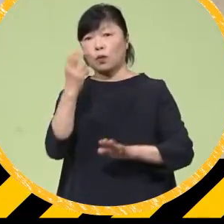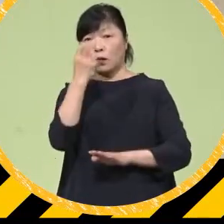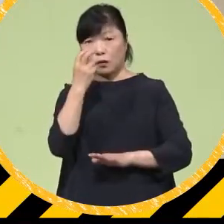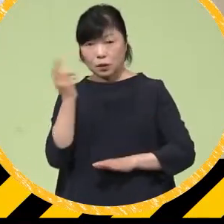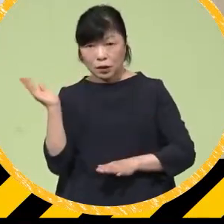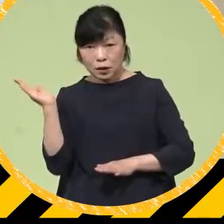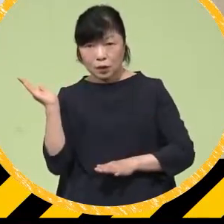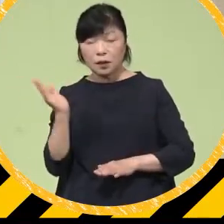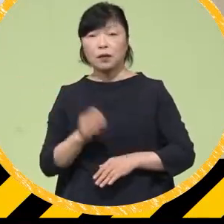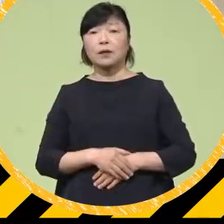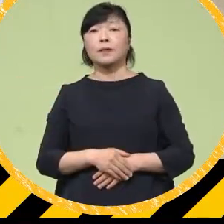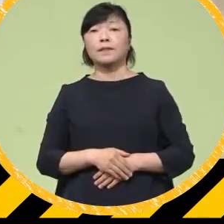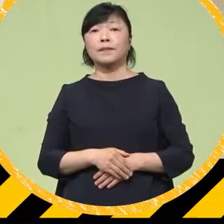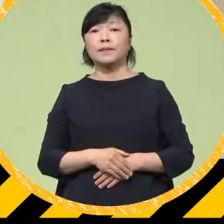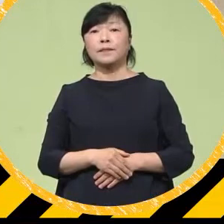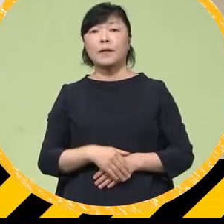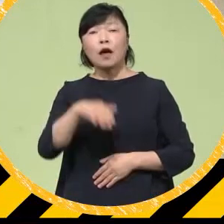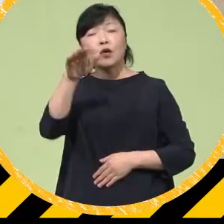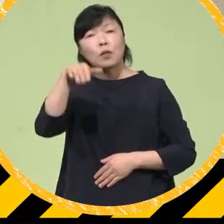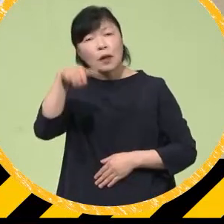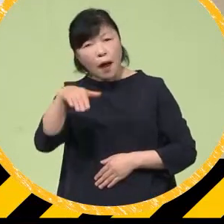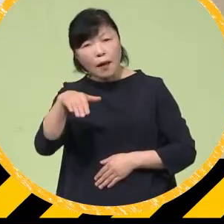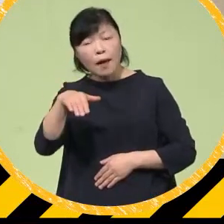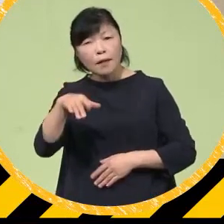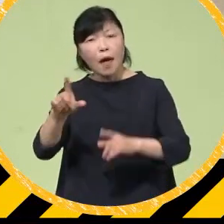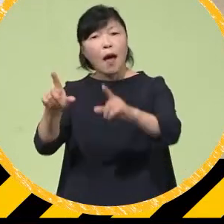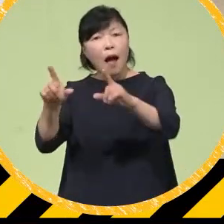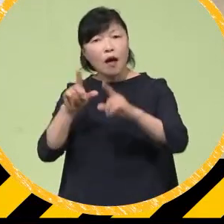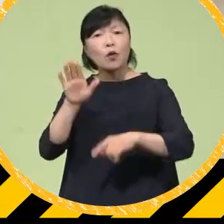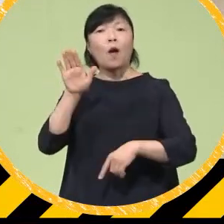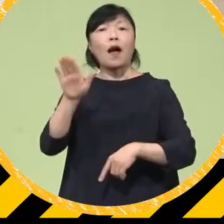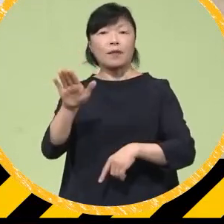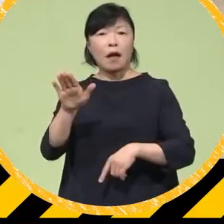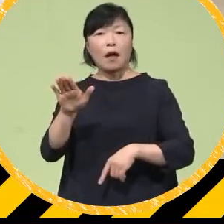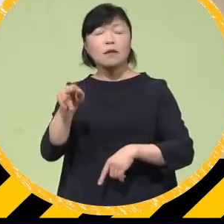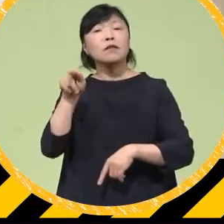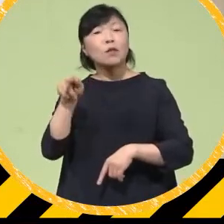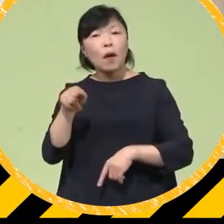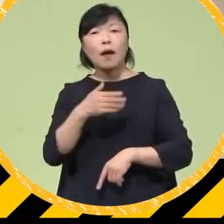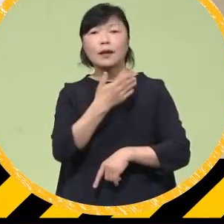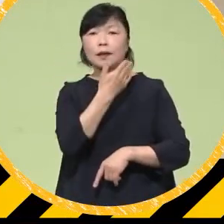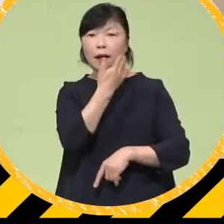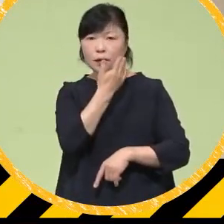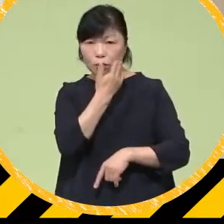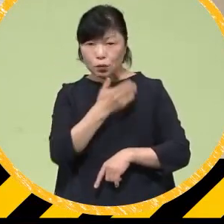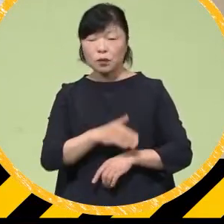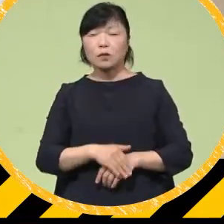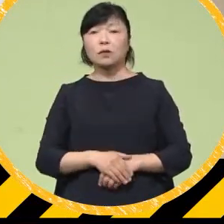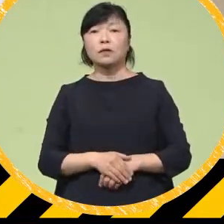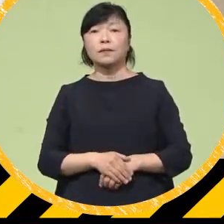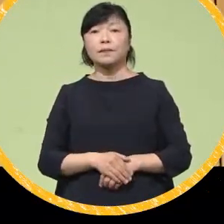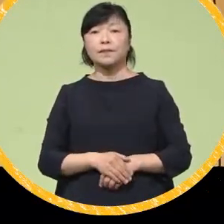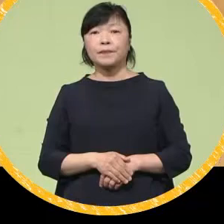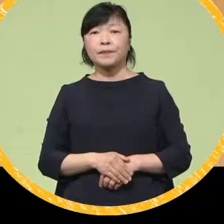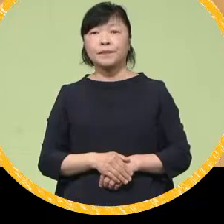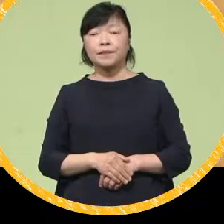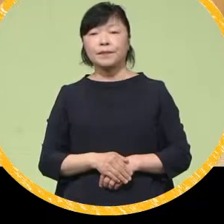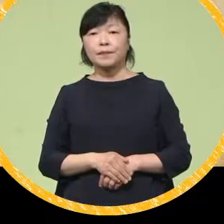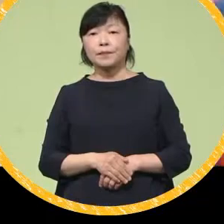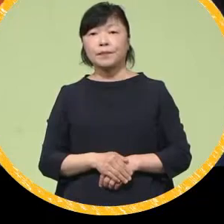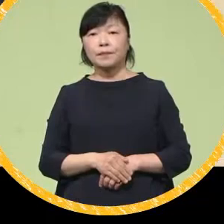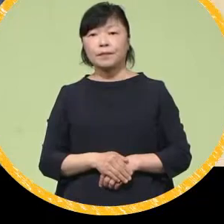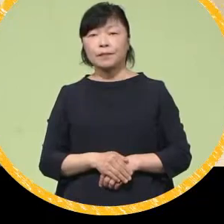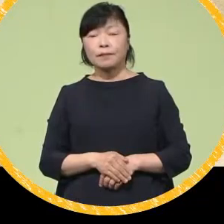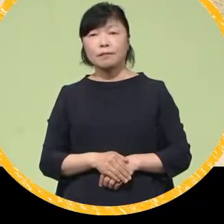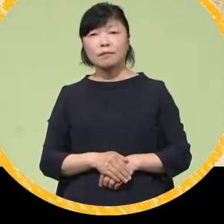なんですね。 素早く、はい、 なるほど。呼びかけて反応があったっていうのも結構一つのポイントになるんですね。 そうですね。